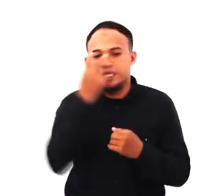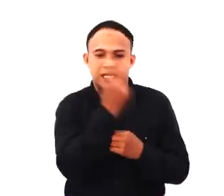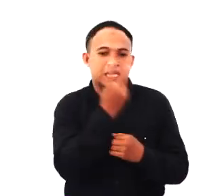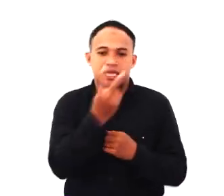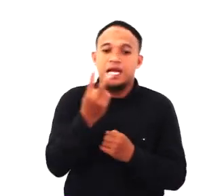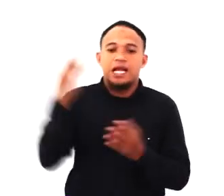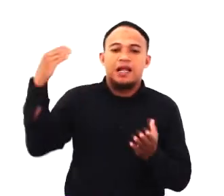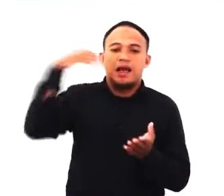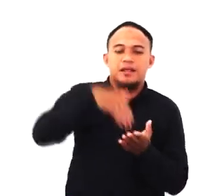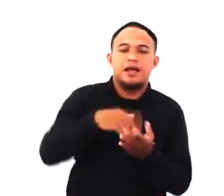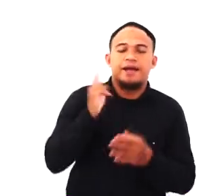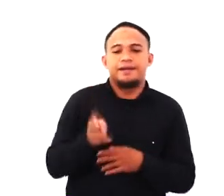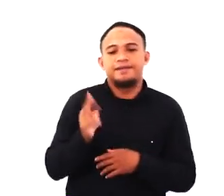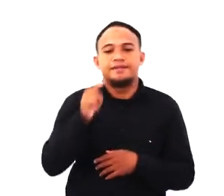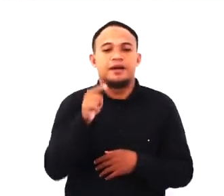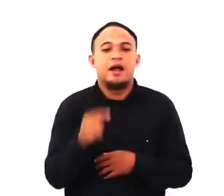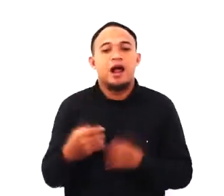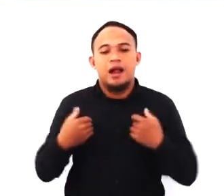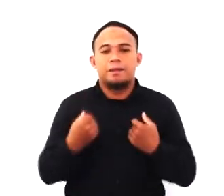Rosli?